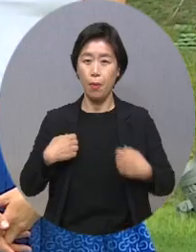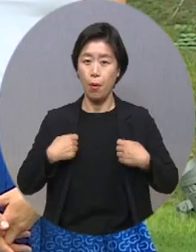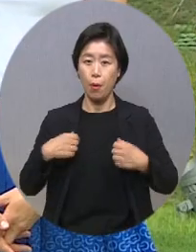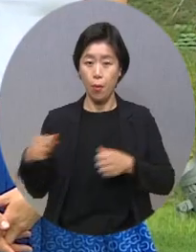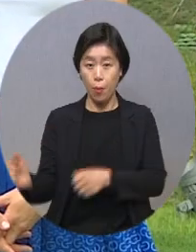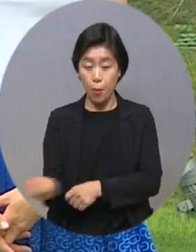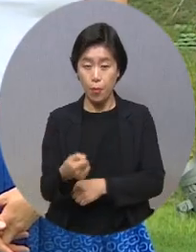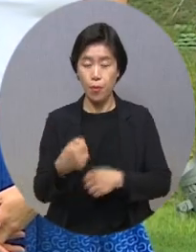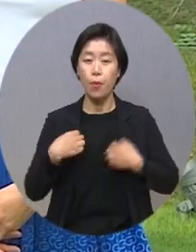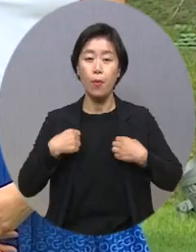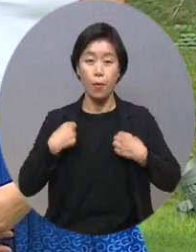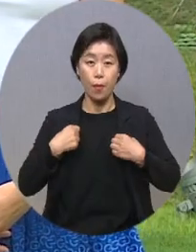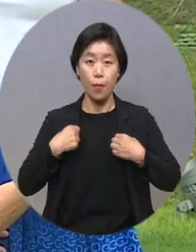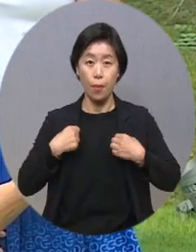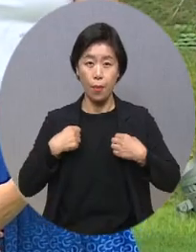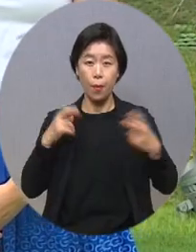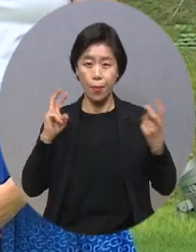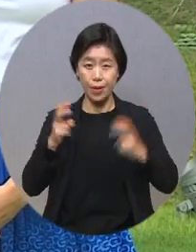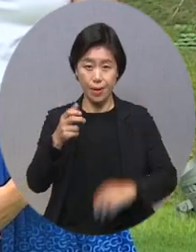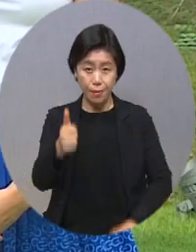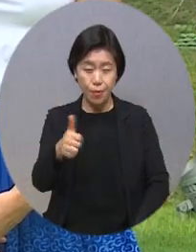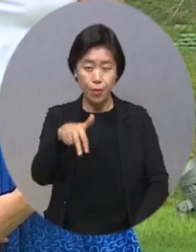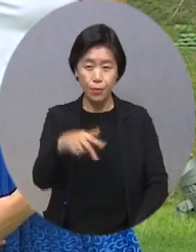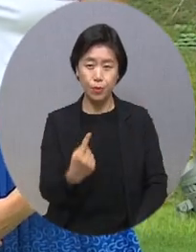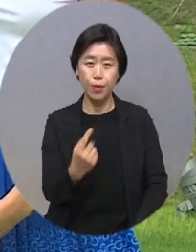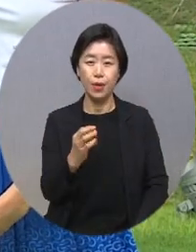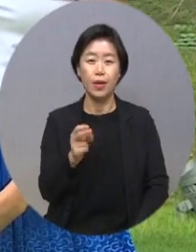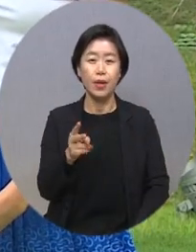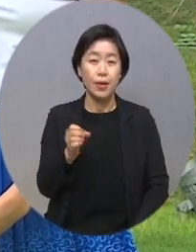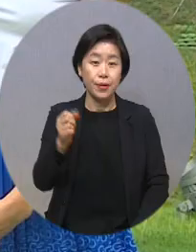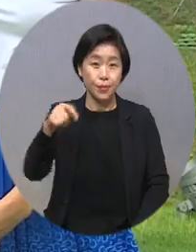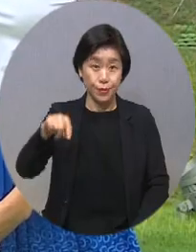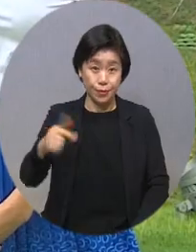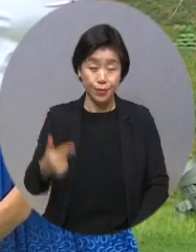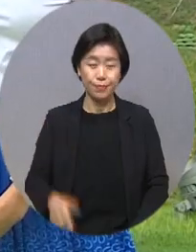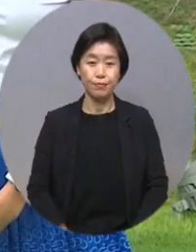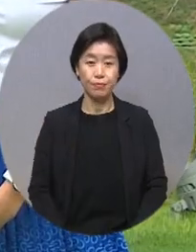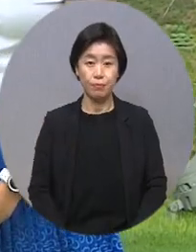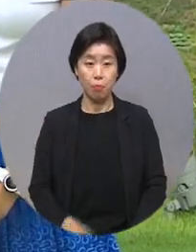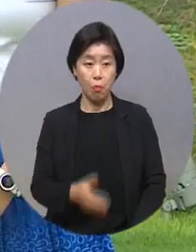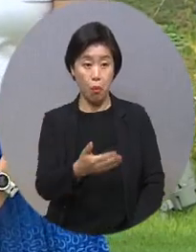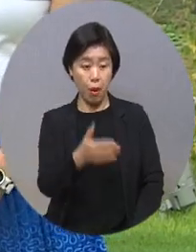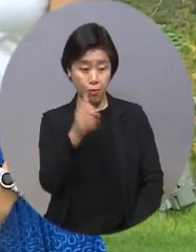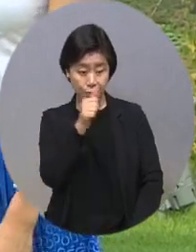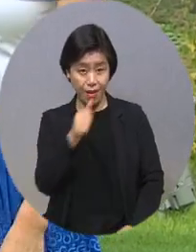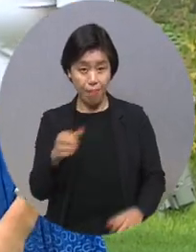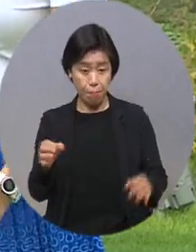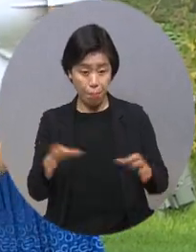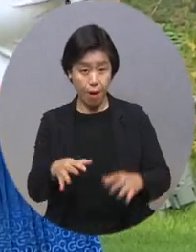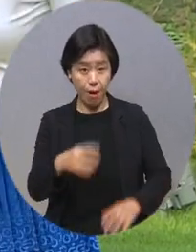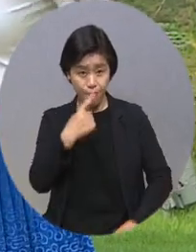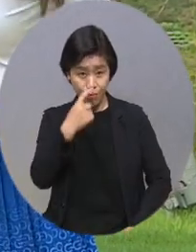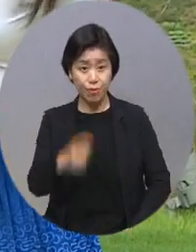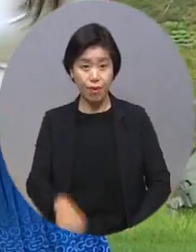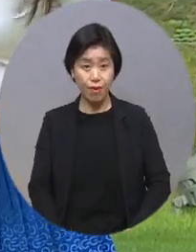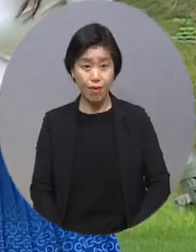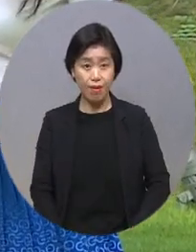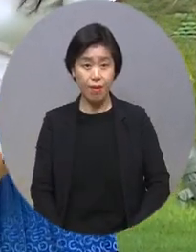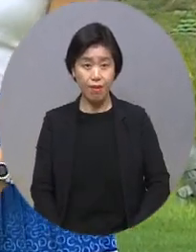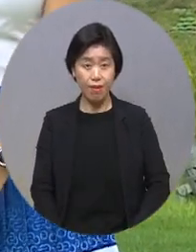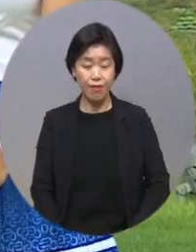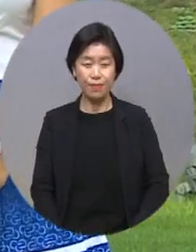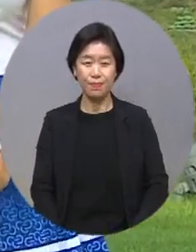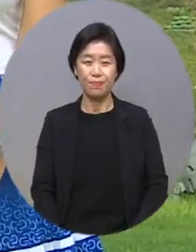있는 조영훈입니다. 네, 반갑습니다. 이렇게 묵직하고 멋지게 소개한다고? 나 여기서 완전 막 오버하고 지금 난리